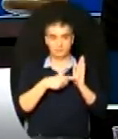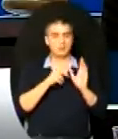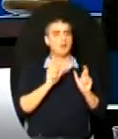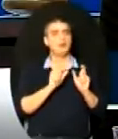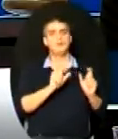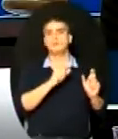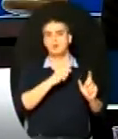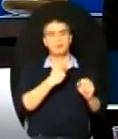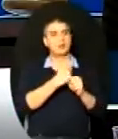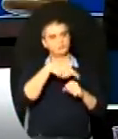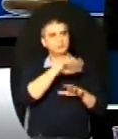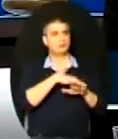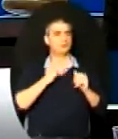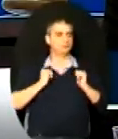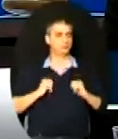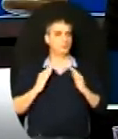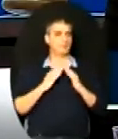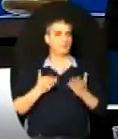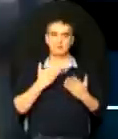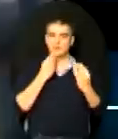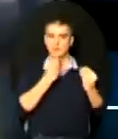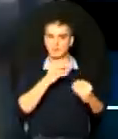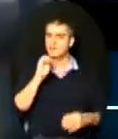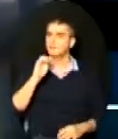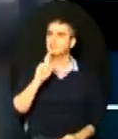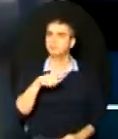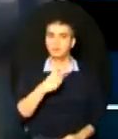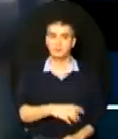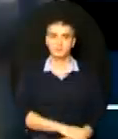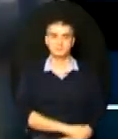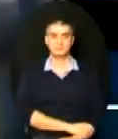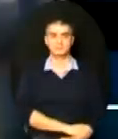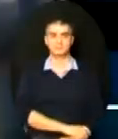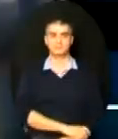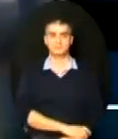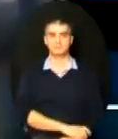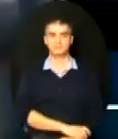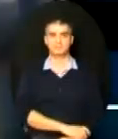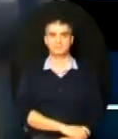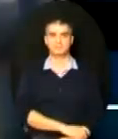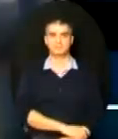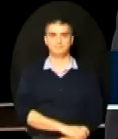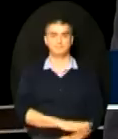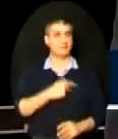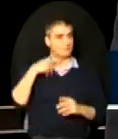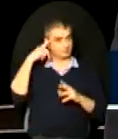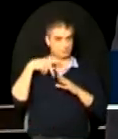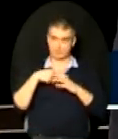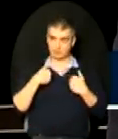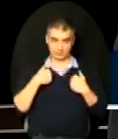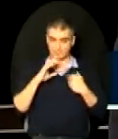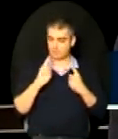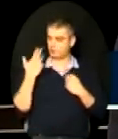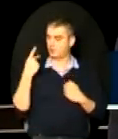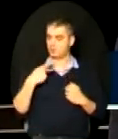למנוע, לגרום להם להרגיש בבית. תודה רבה לך, מיקי זוהר. הדבר שאותי מטריד בעיקר ממה שקרה